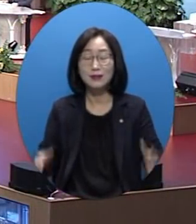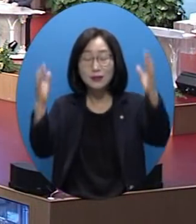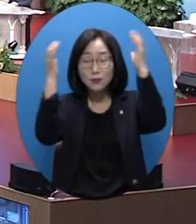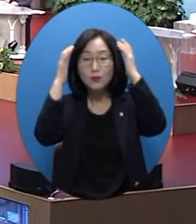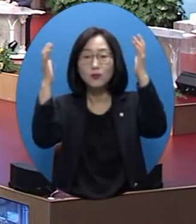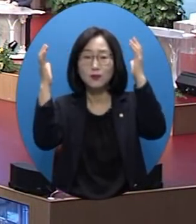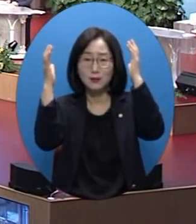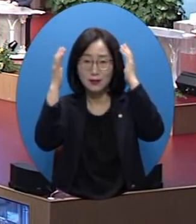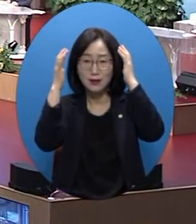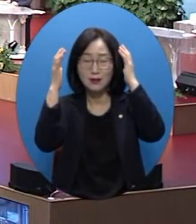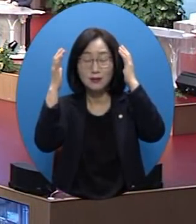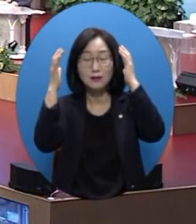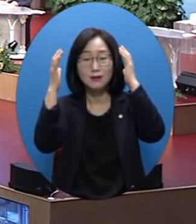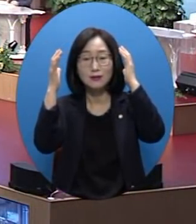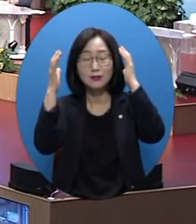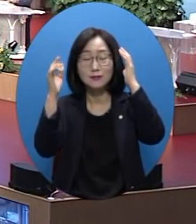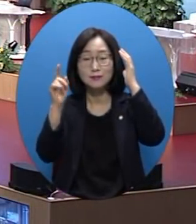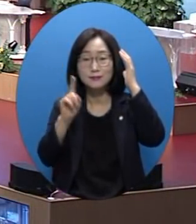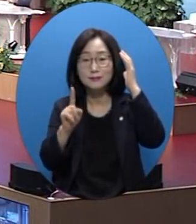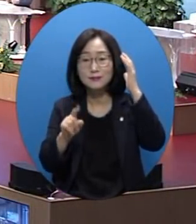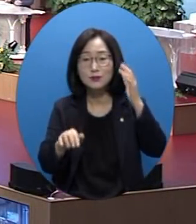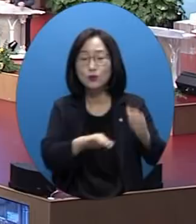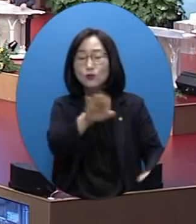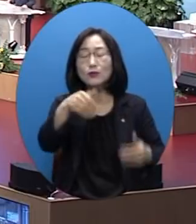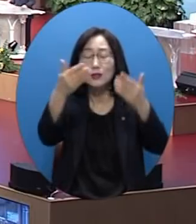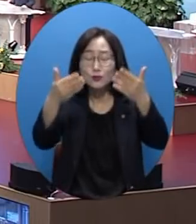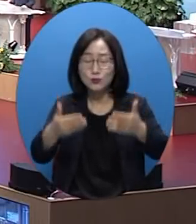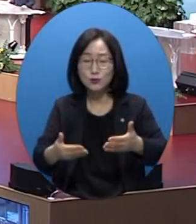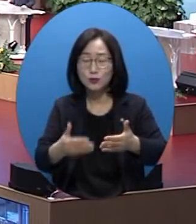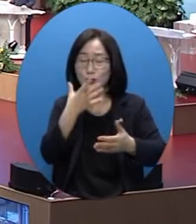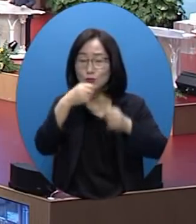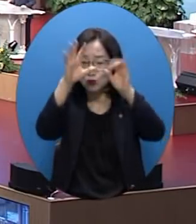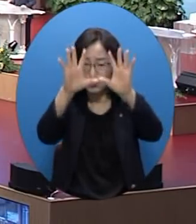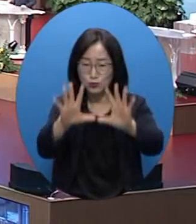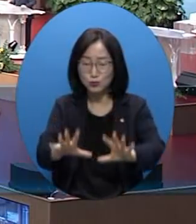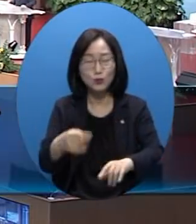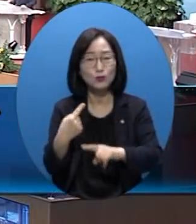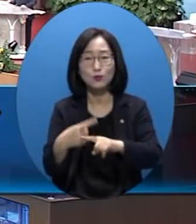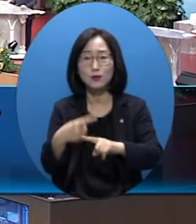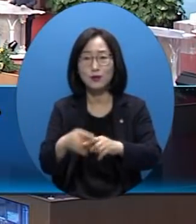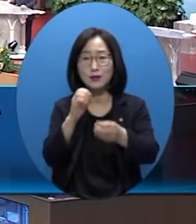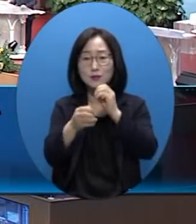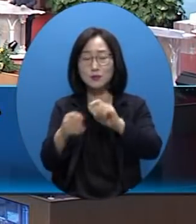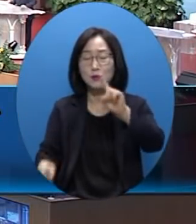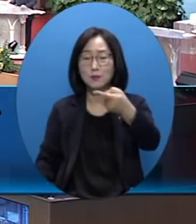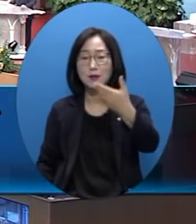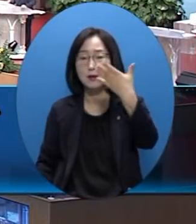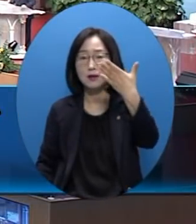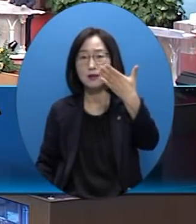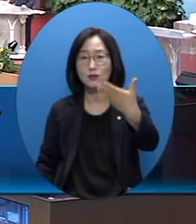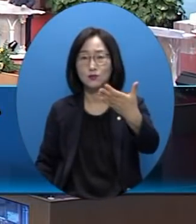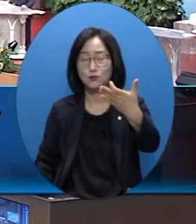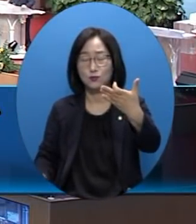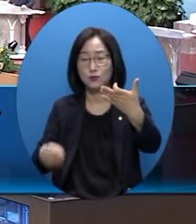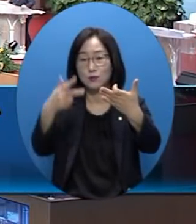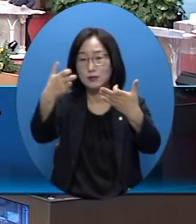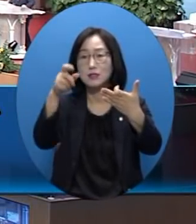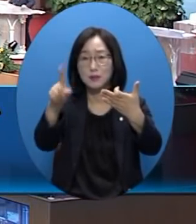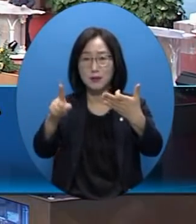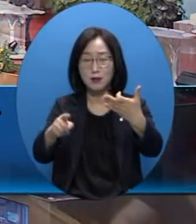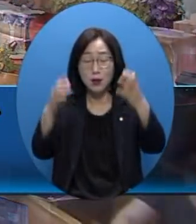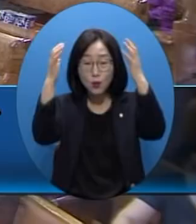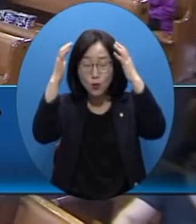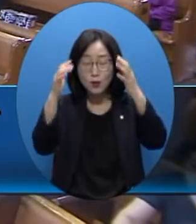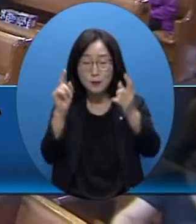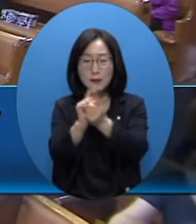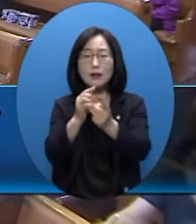고난은 우리에게 주신 축복의 도구입니다. 시편 119편 71절입니다. 고난당한 것이